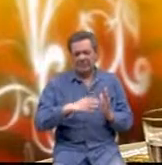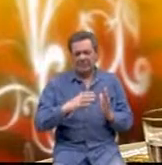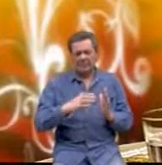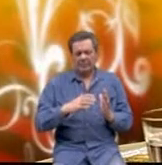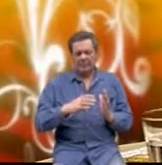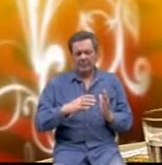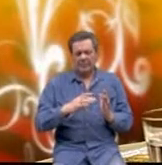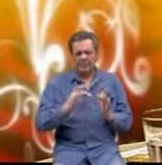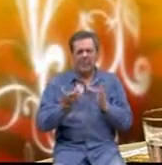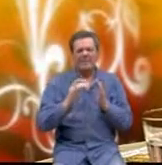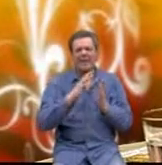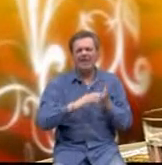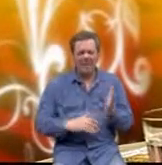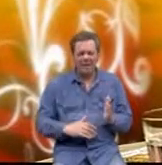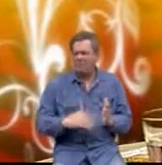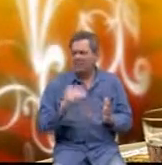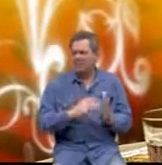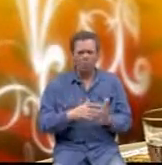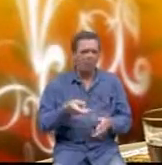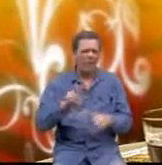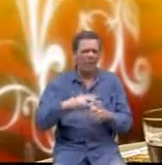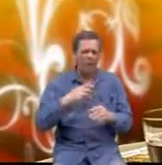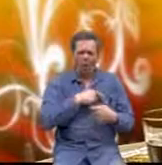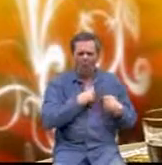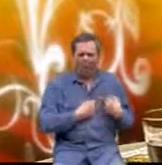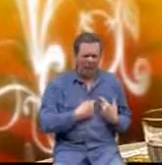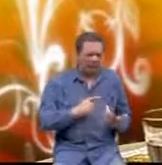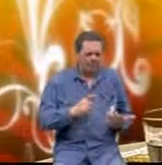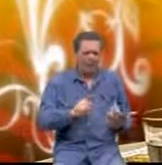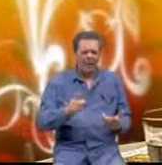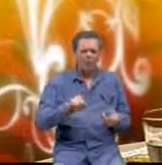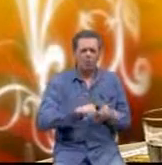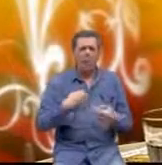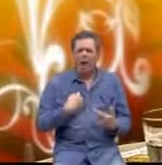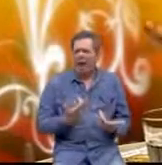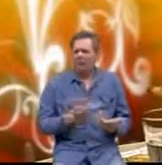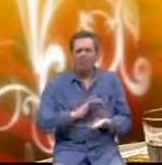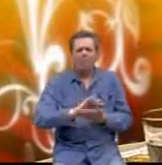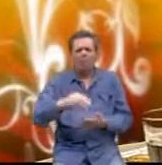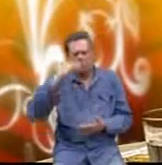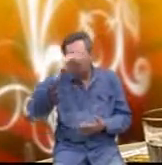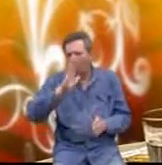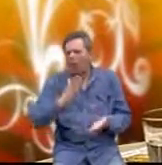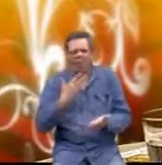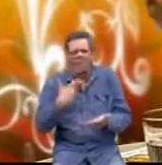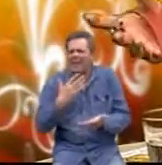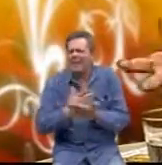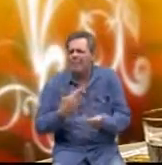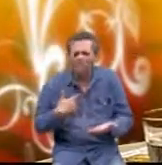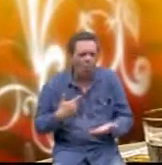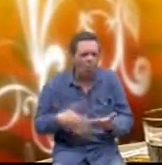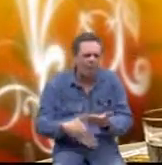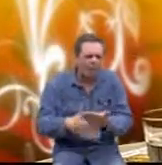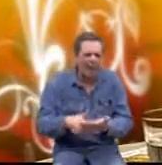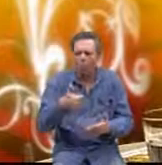više volontera. Da li su to volonteri, recimo poput mene, da nisam neka struka specijalna, nego da mogu pomagati vam u onom praktičnom